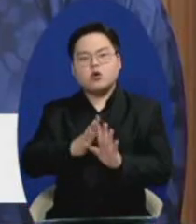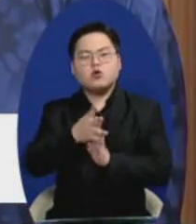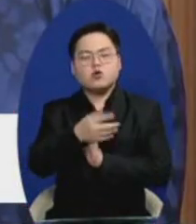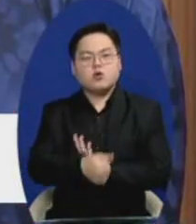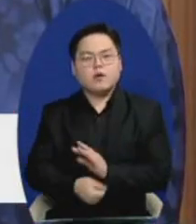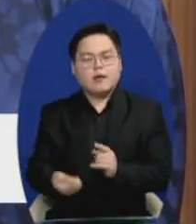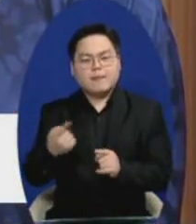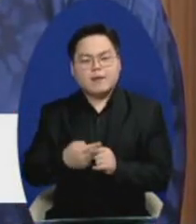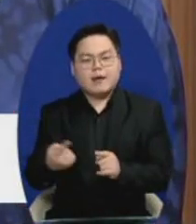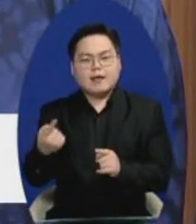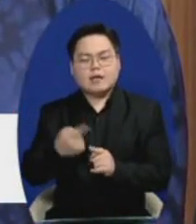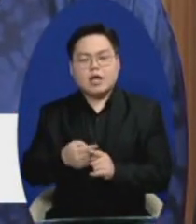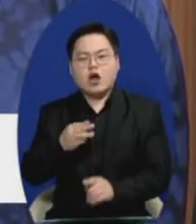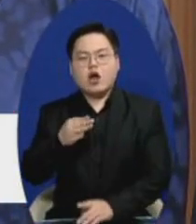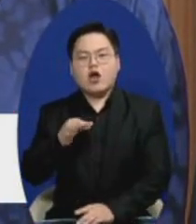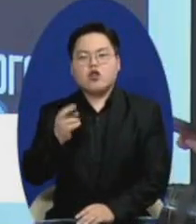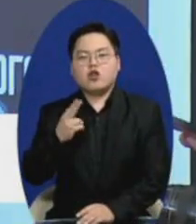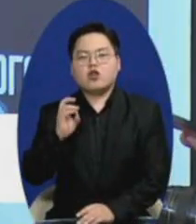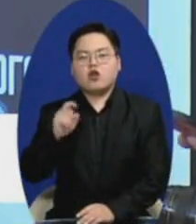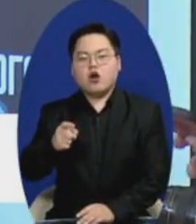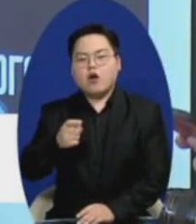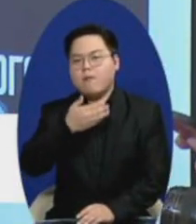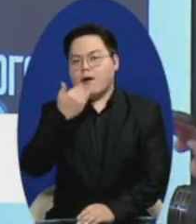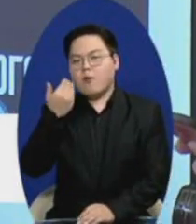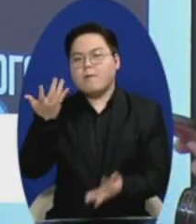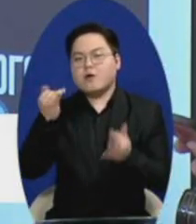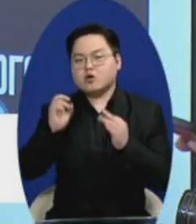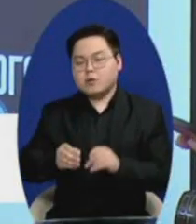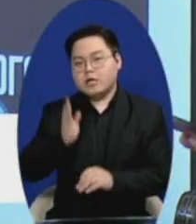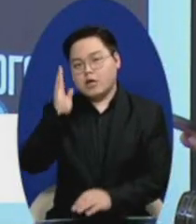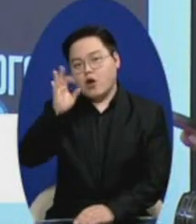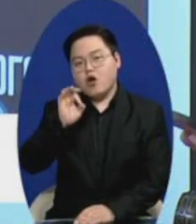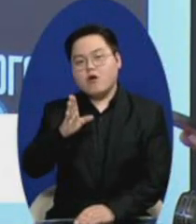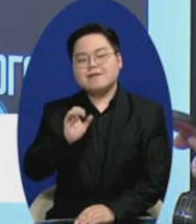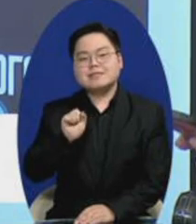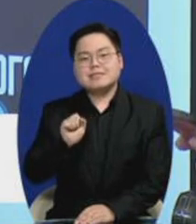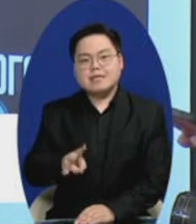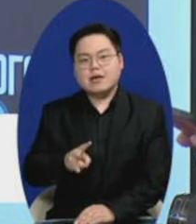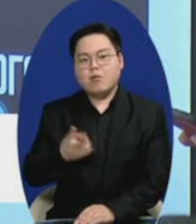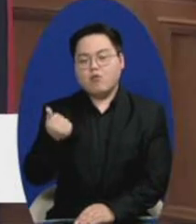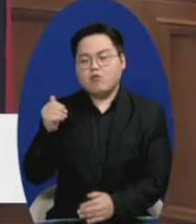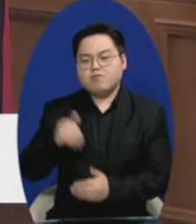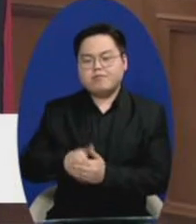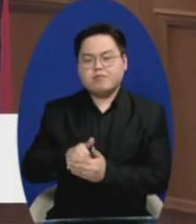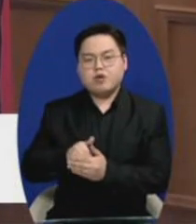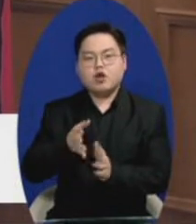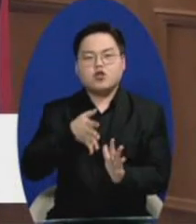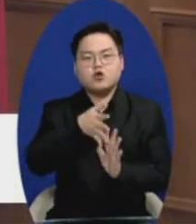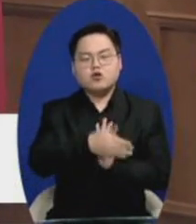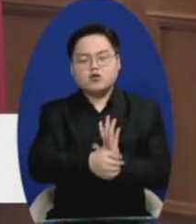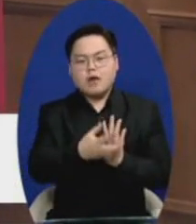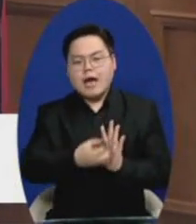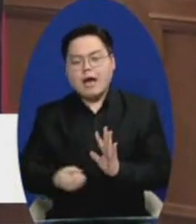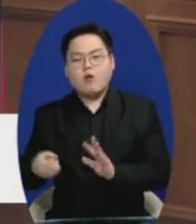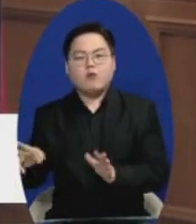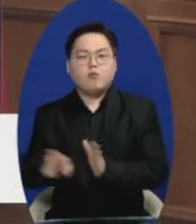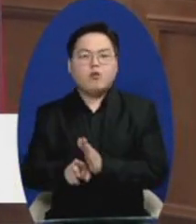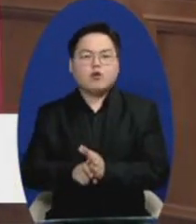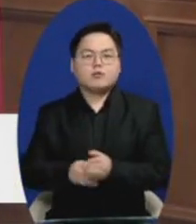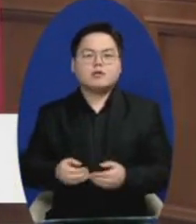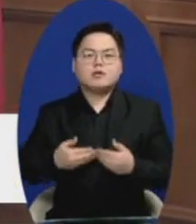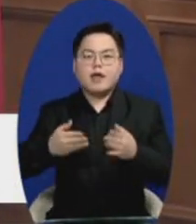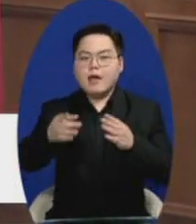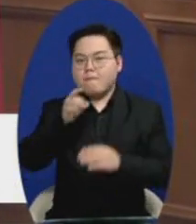дахин тодтохгүй байх нөхцөл бүрдэн бас ирээдүйн өв сан болон хуримтлалыг төсвийн орлогоор бүрдүүлдэг байх боломж үе болно